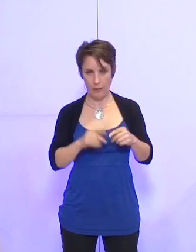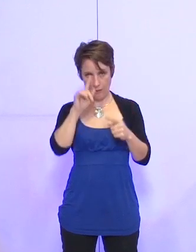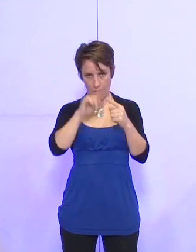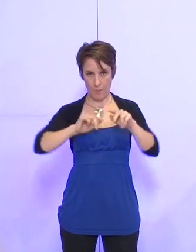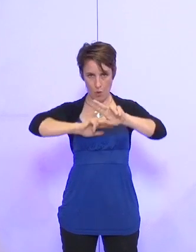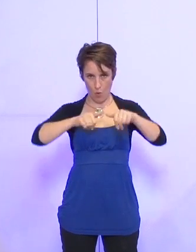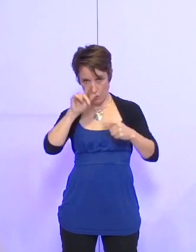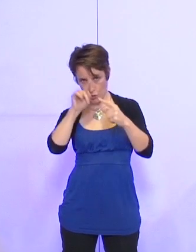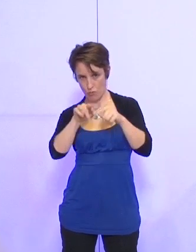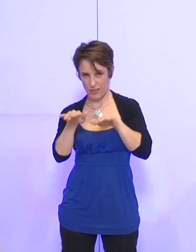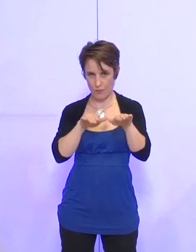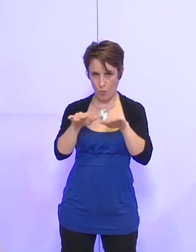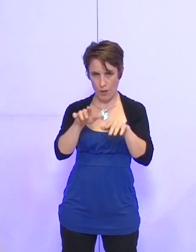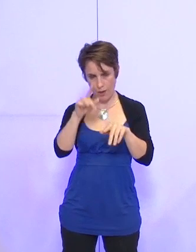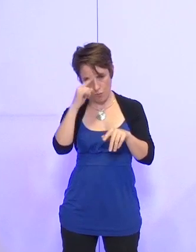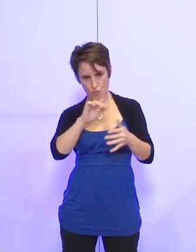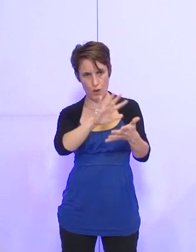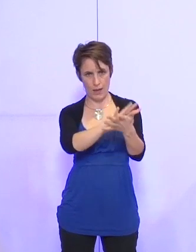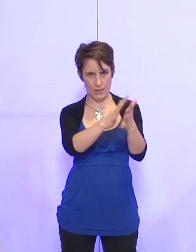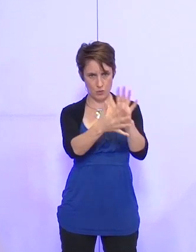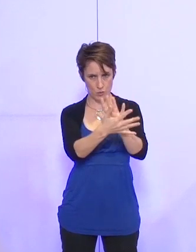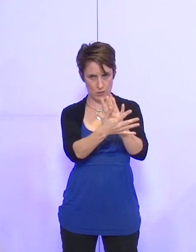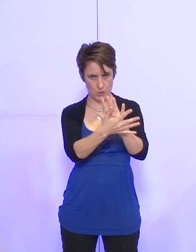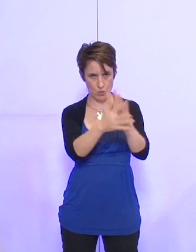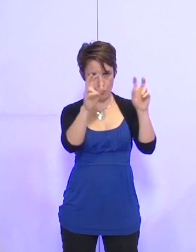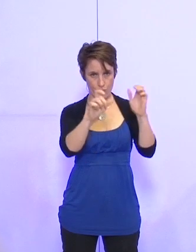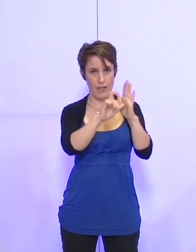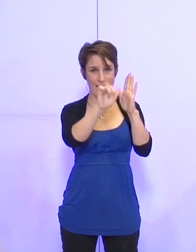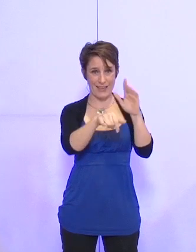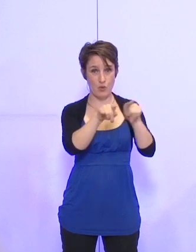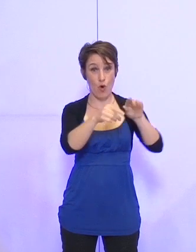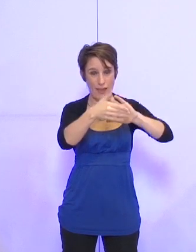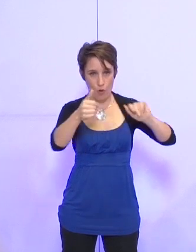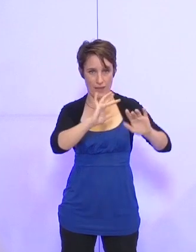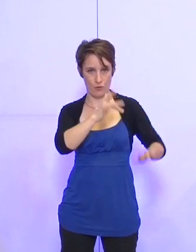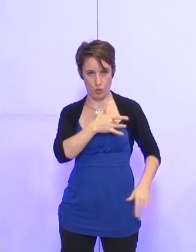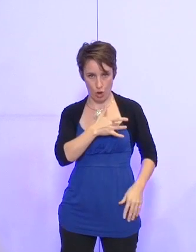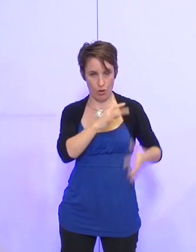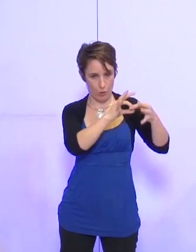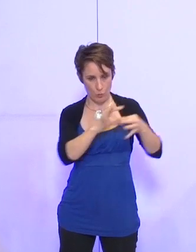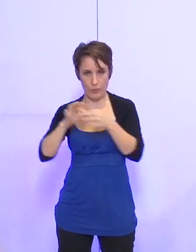l'association des restaurants et les relais du cœur et la ville de Grenoble.